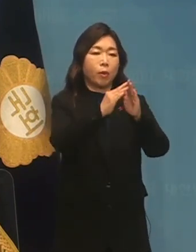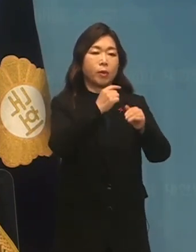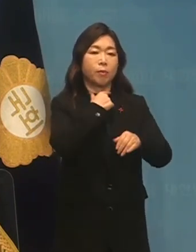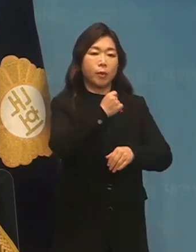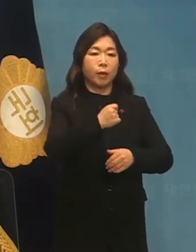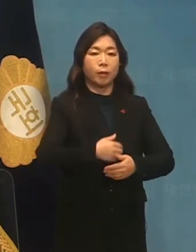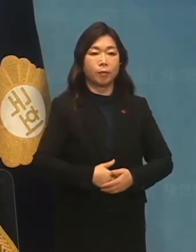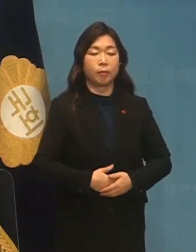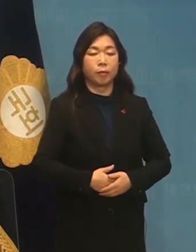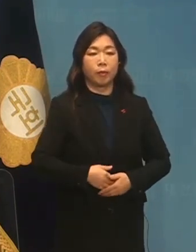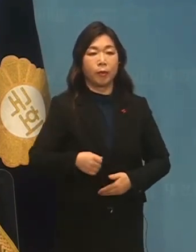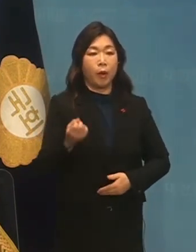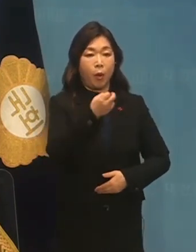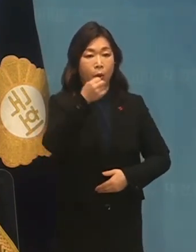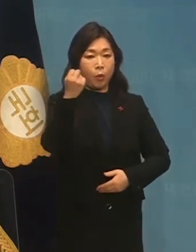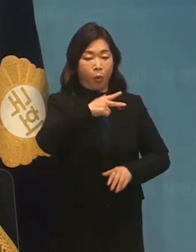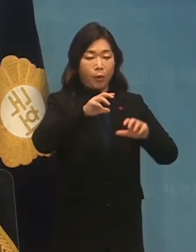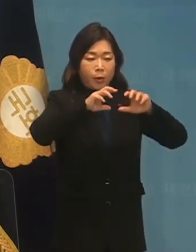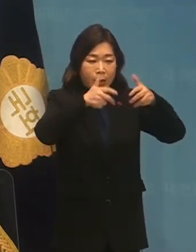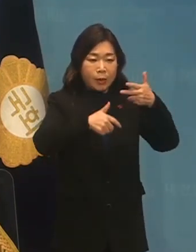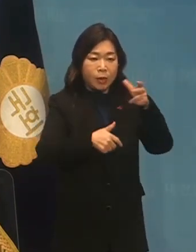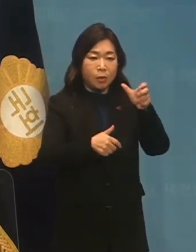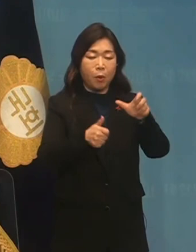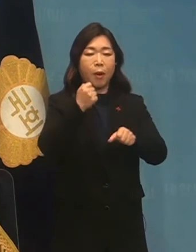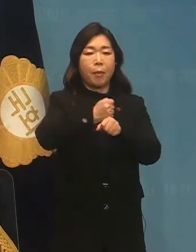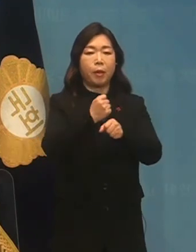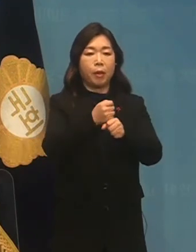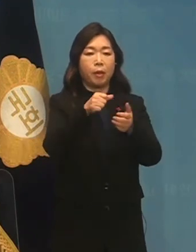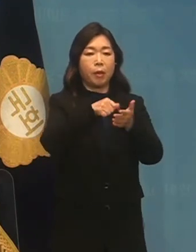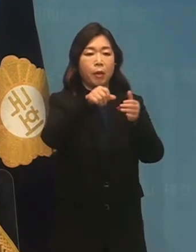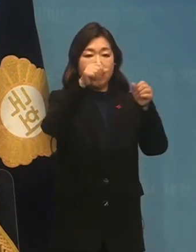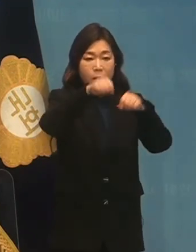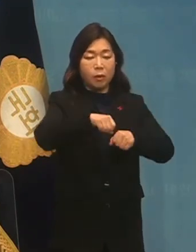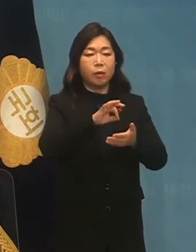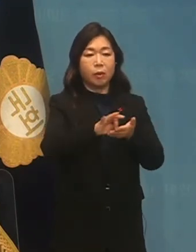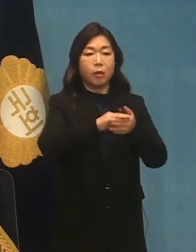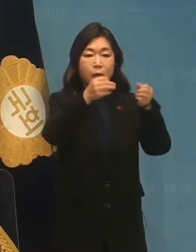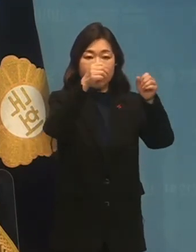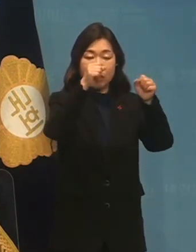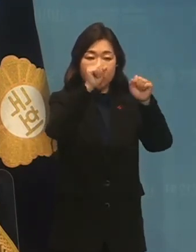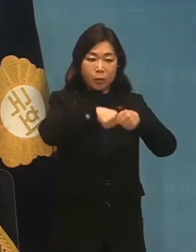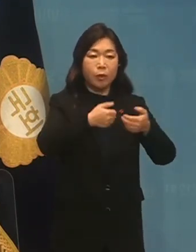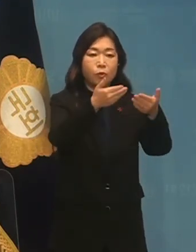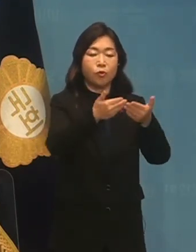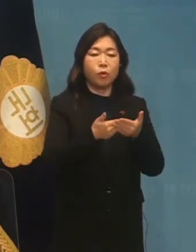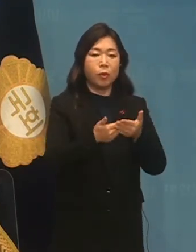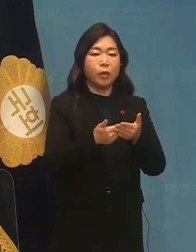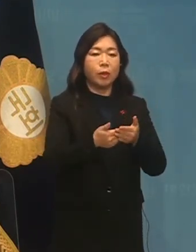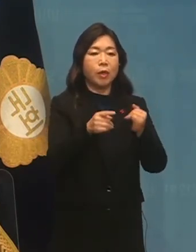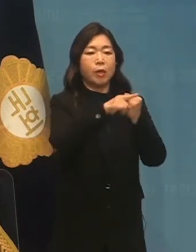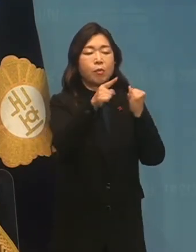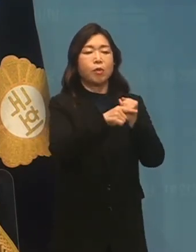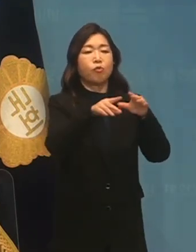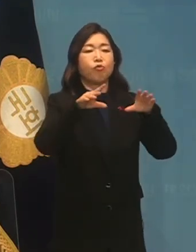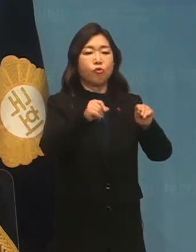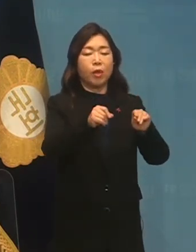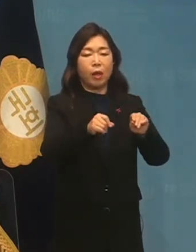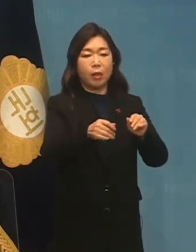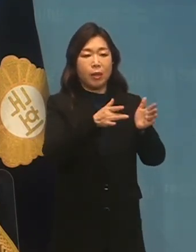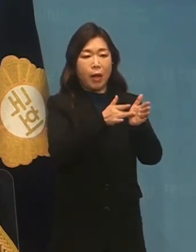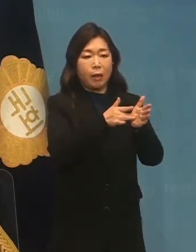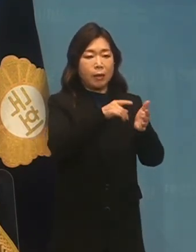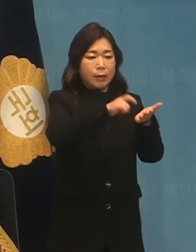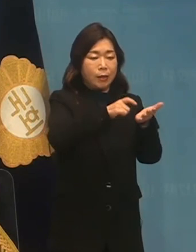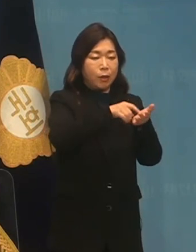그리고 전 세계 75개국이 이미 승인한 임신 중단 약물 미프진을 긴급히